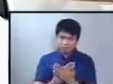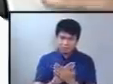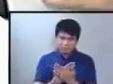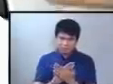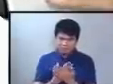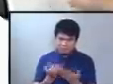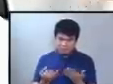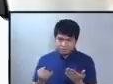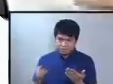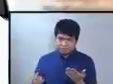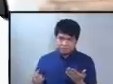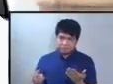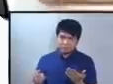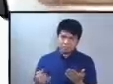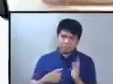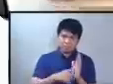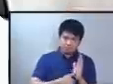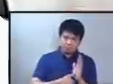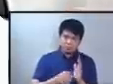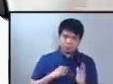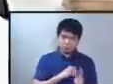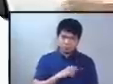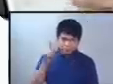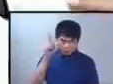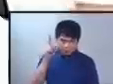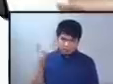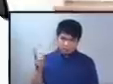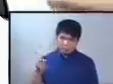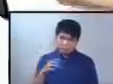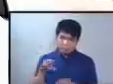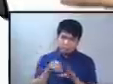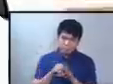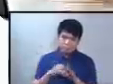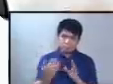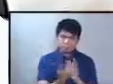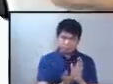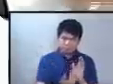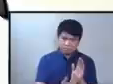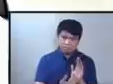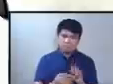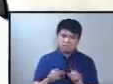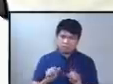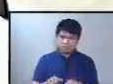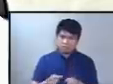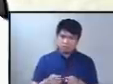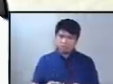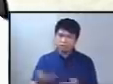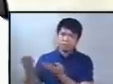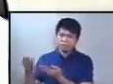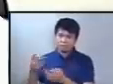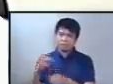lahat ng items na pinoint out po ni Senator Lacson, we included in our errata. So maihahabol po yung mga